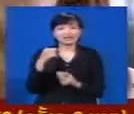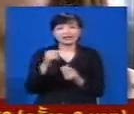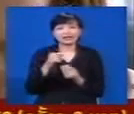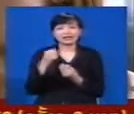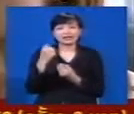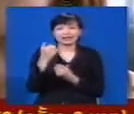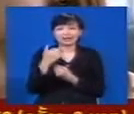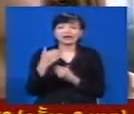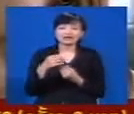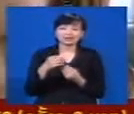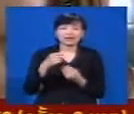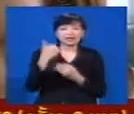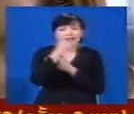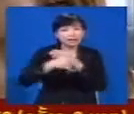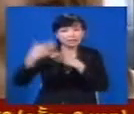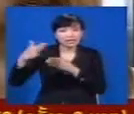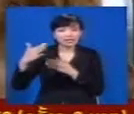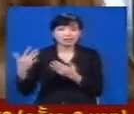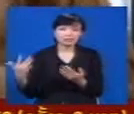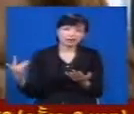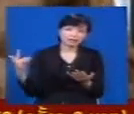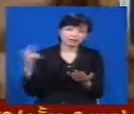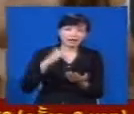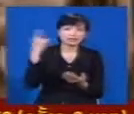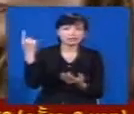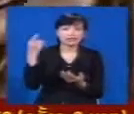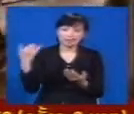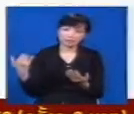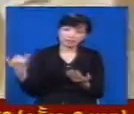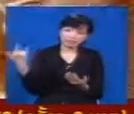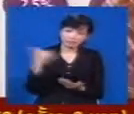ามาที่โคราชแล้วค่ะแล้วก็เป็นอาเซียนด้วยเนาะ